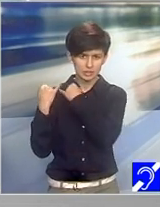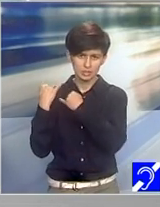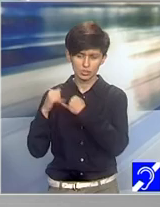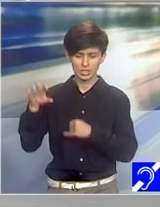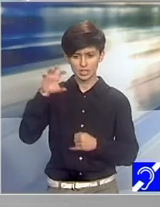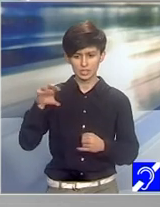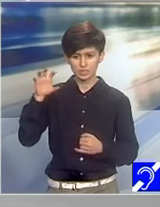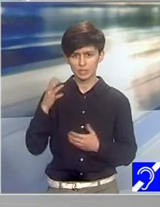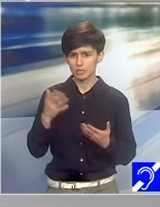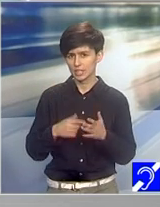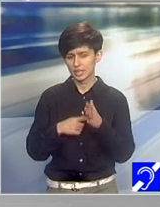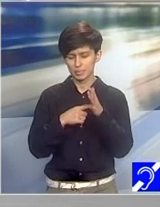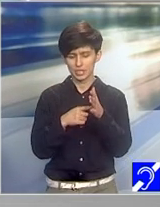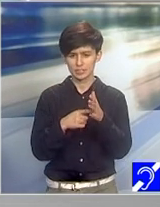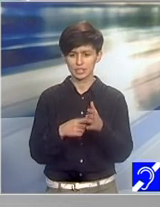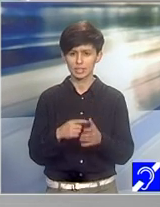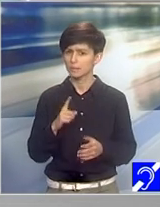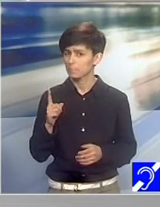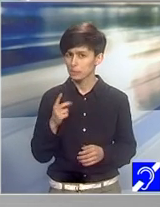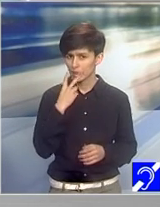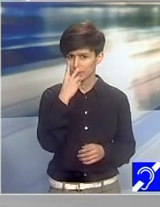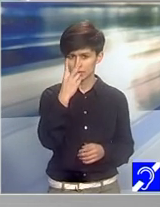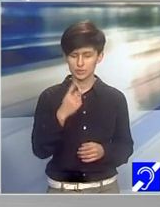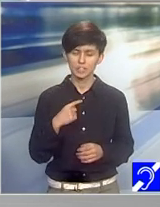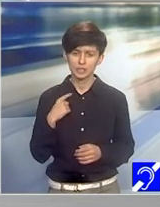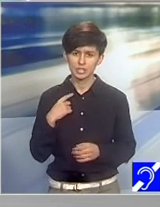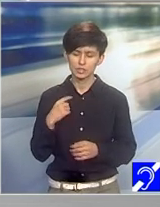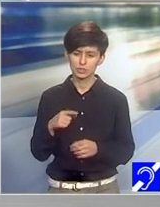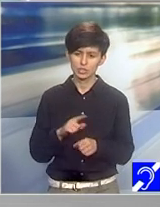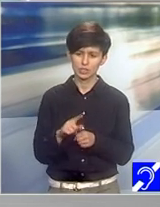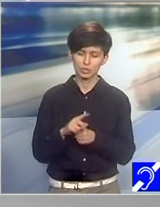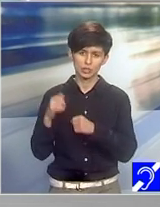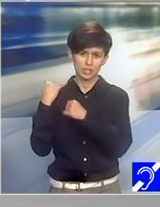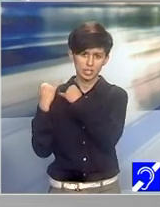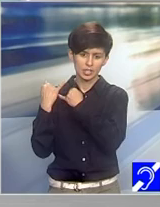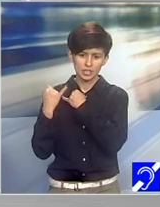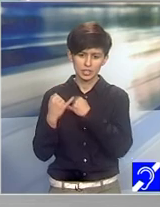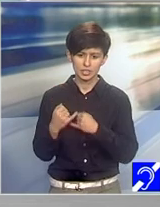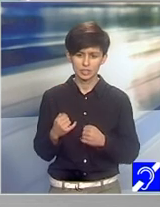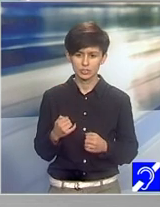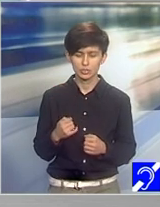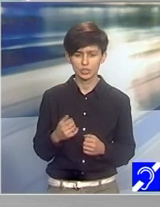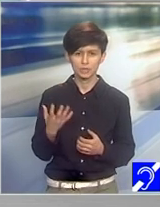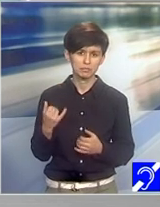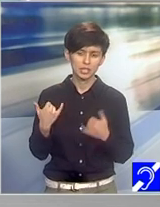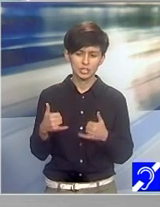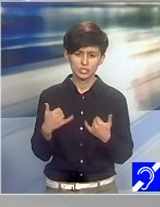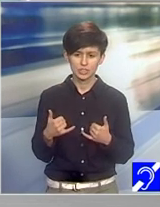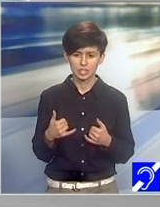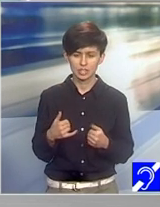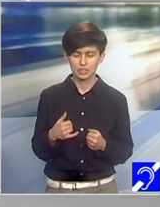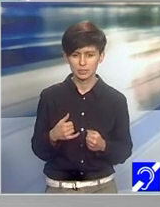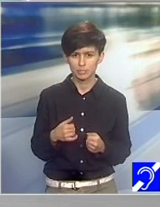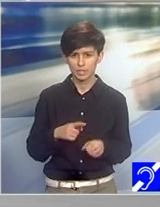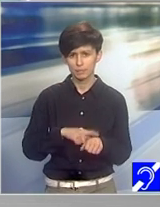enumerat prin autorii citați, nu se regăsesc. Sunt aspecte de istorie cotidiană, de ce s-a întâmplat, de exemplu, în partea pe care am scris-o eu,